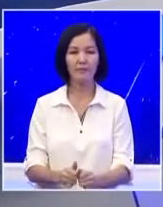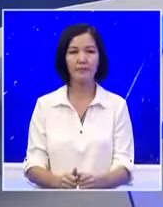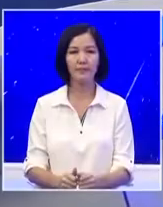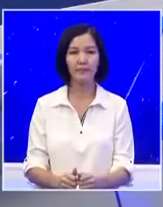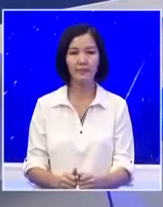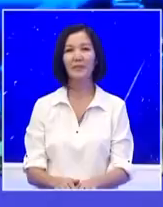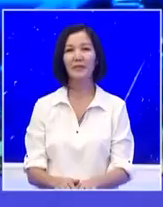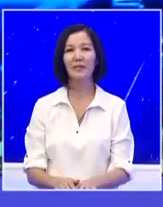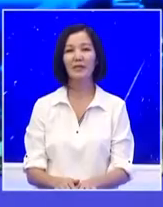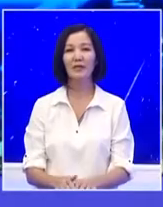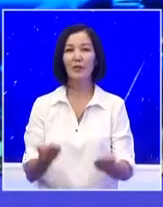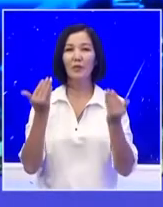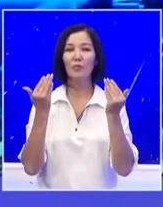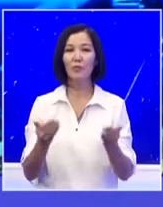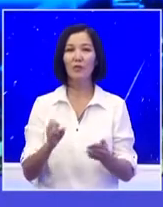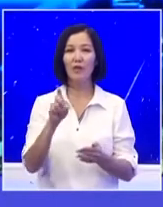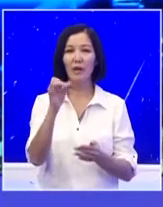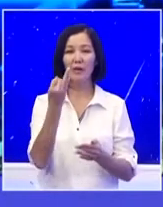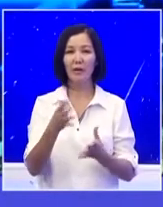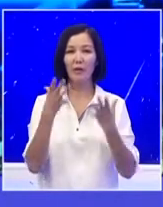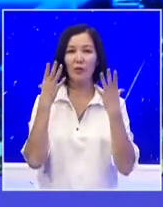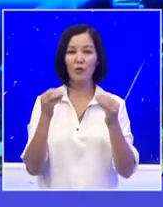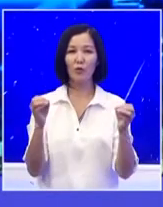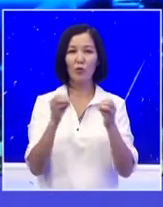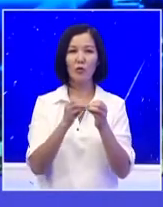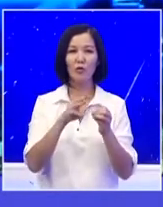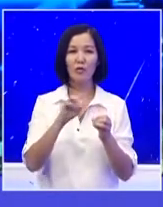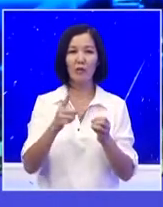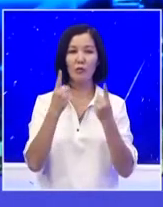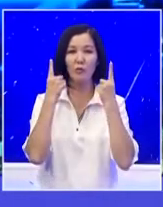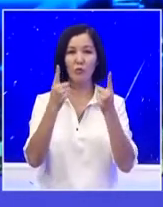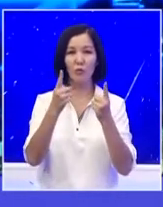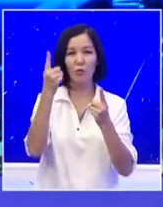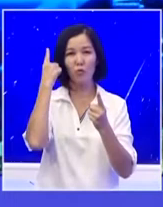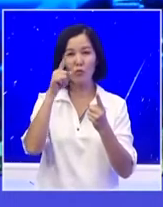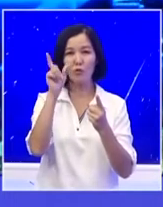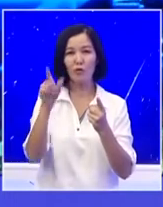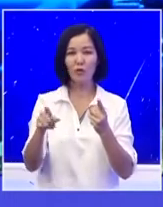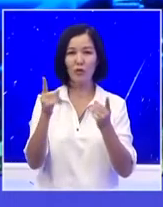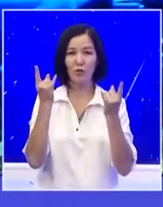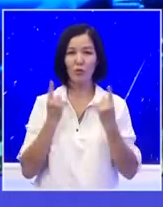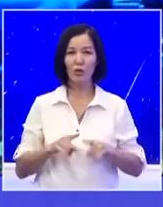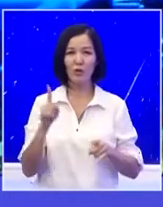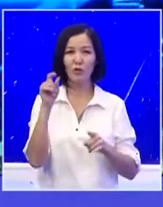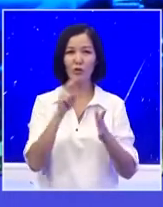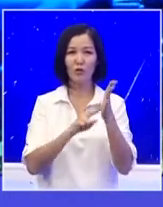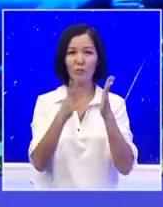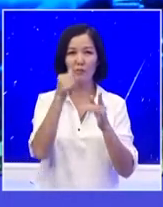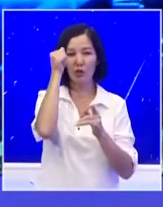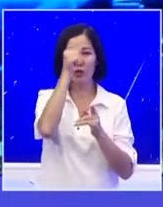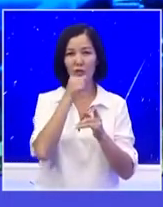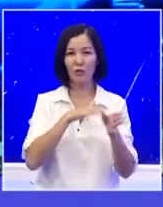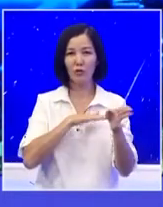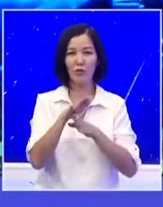Шымашқызы. Бүгін Абай күні 10 тамыз, ұлы ойшылдың туғанына 175 жыл толды. Мерейлі датада